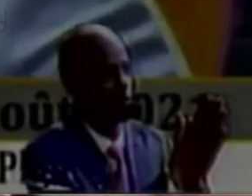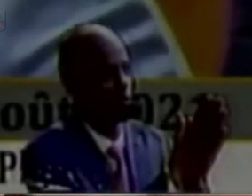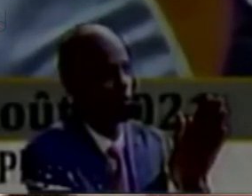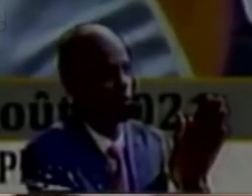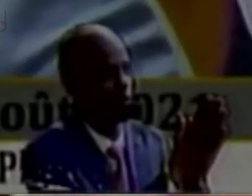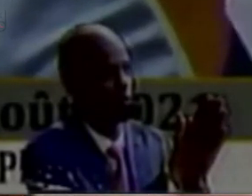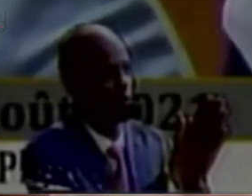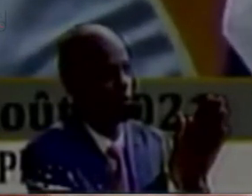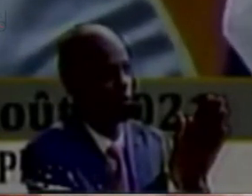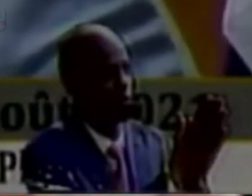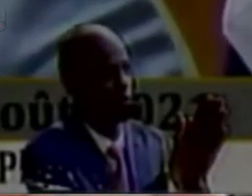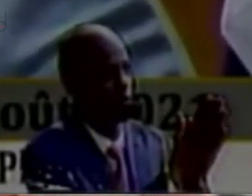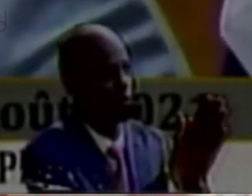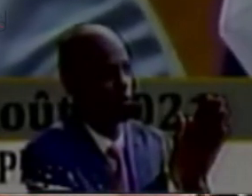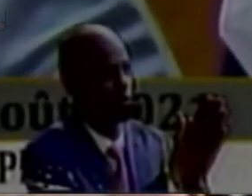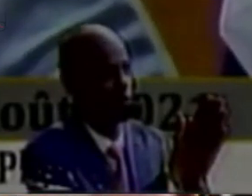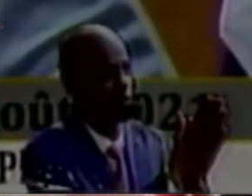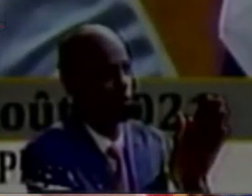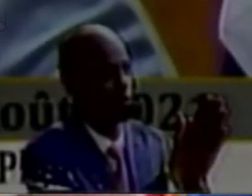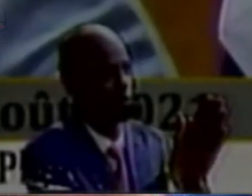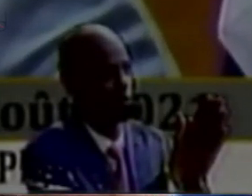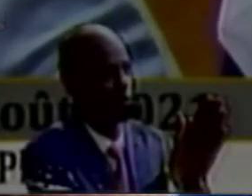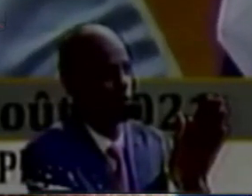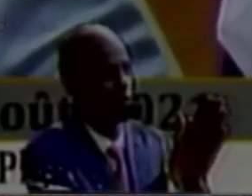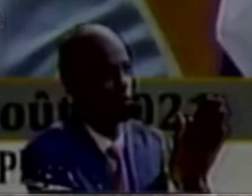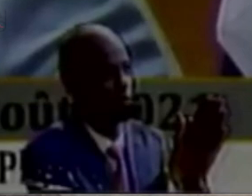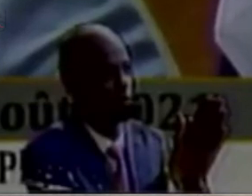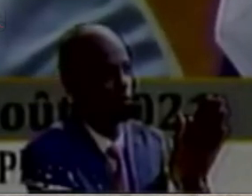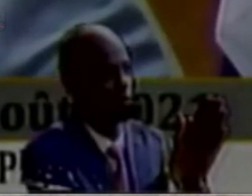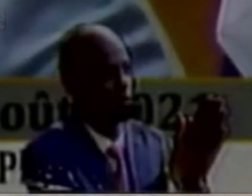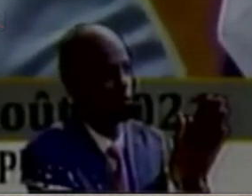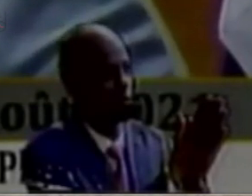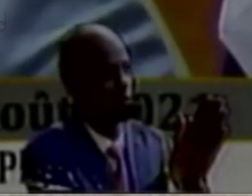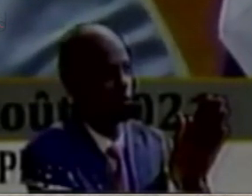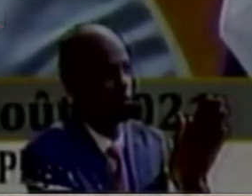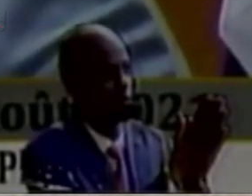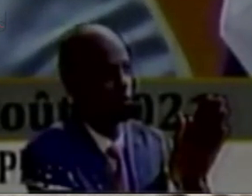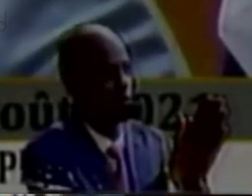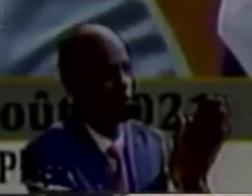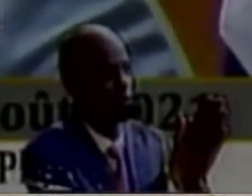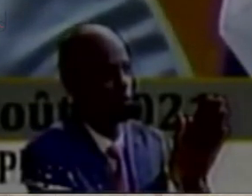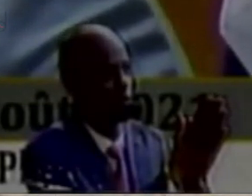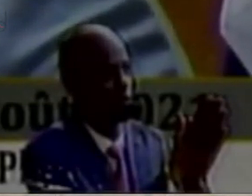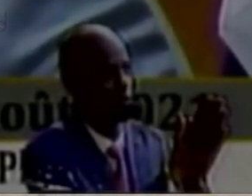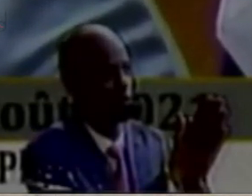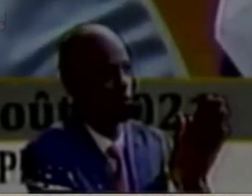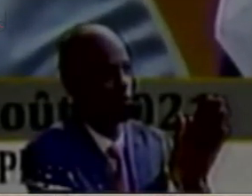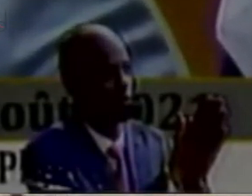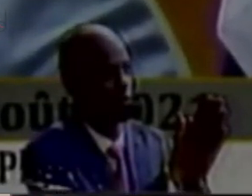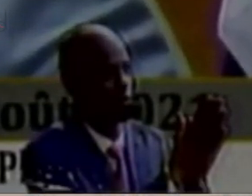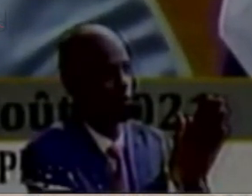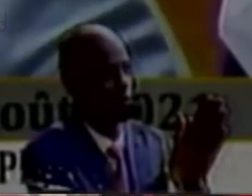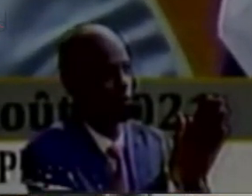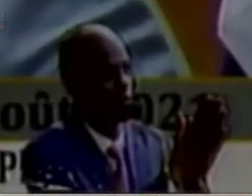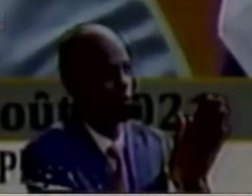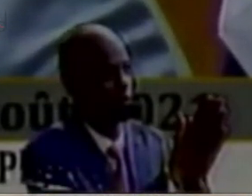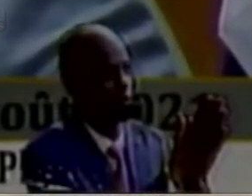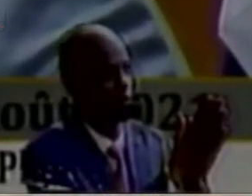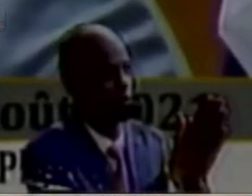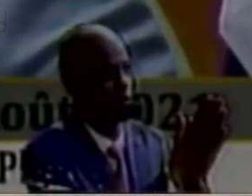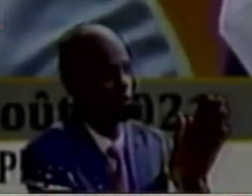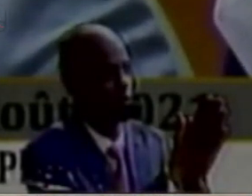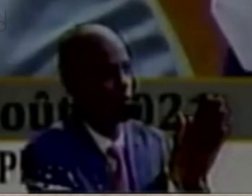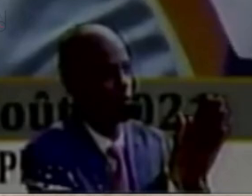devons tirer les leçons du passé afin de comprendre que l'empilement des documents n'est nullement synonyme